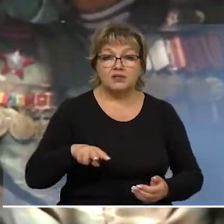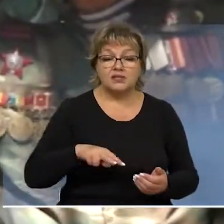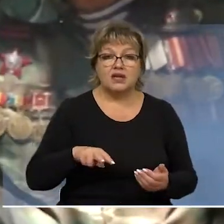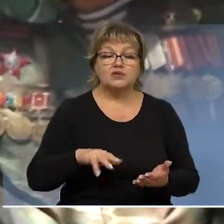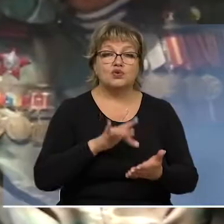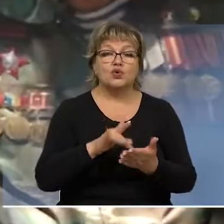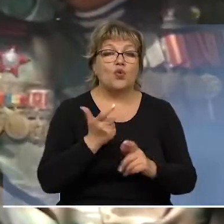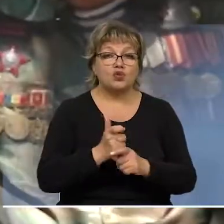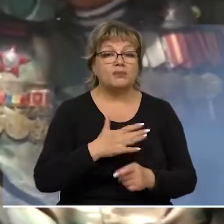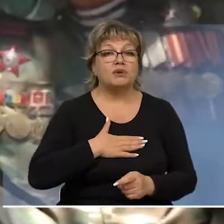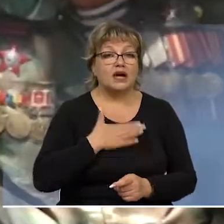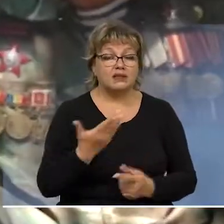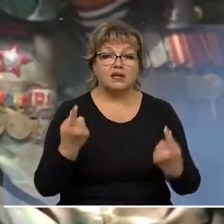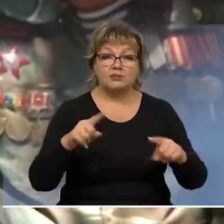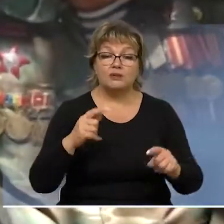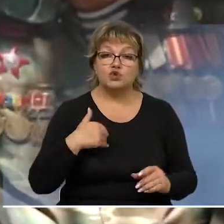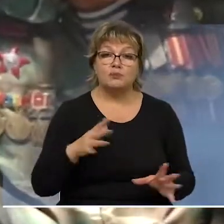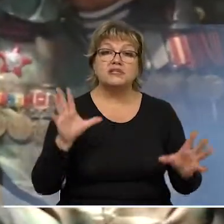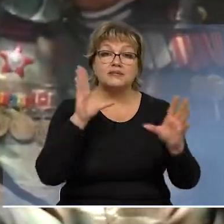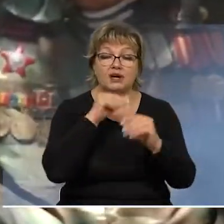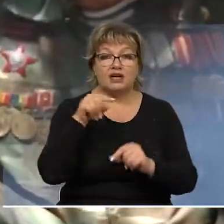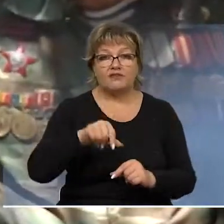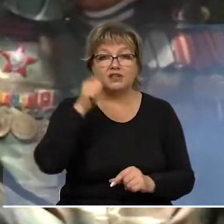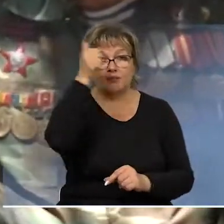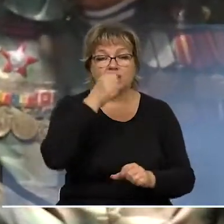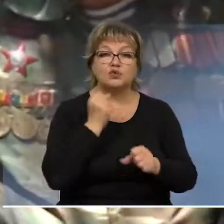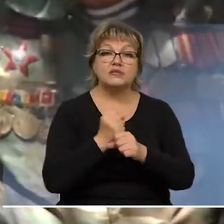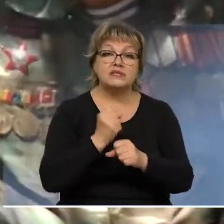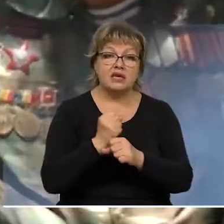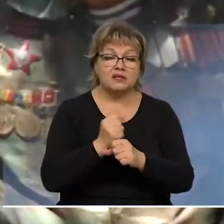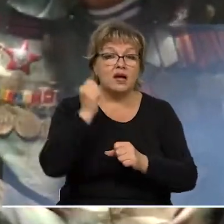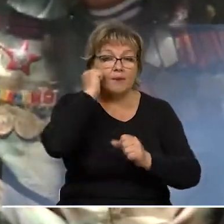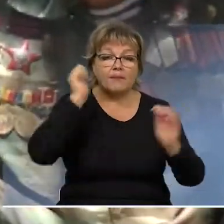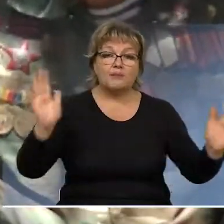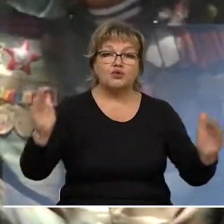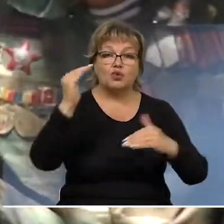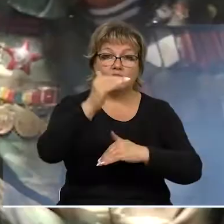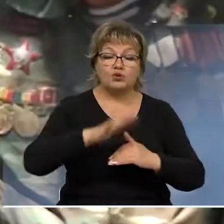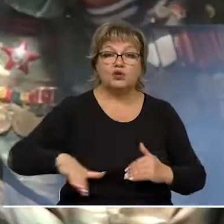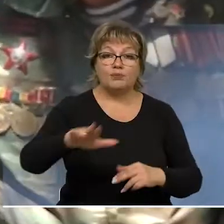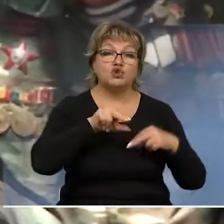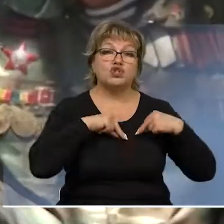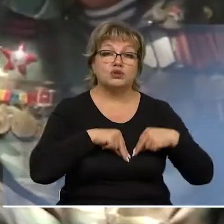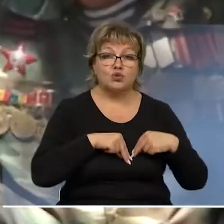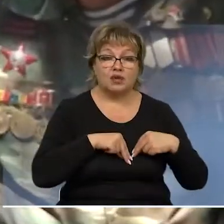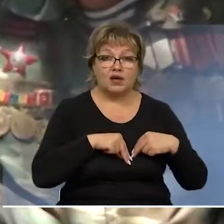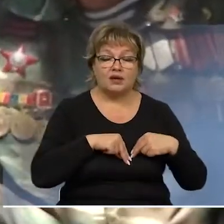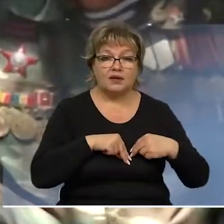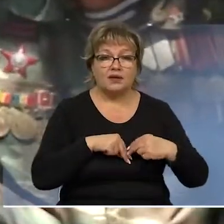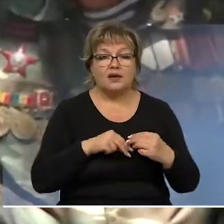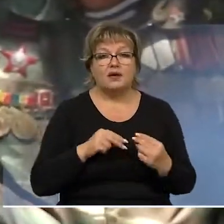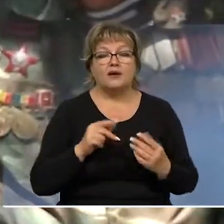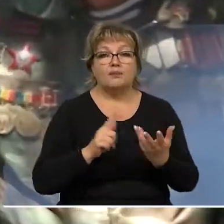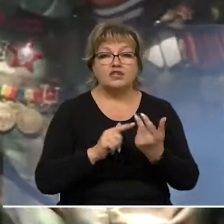и мы администрации города за это благодарны и потому что мы смогли в этом когда уже делать и понятную приду на площади труда